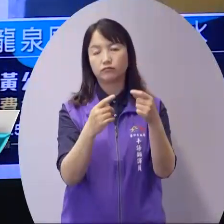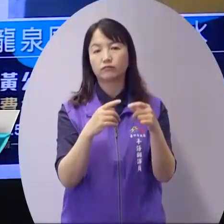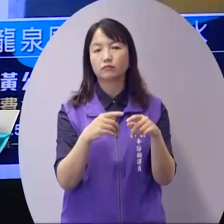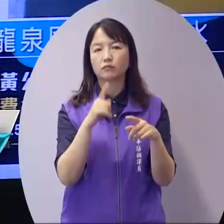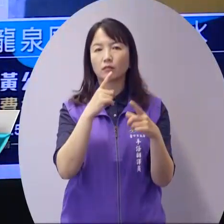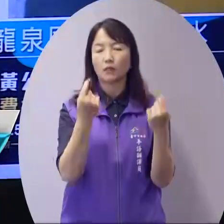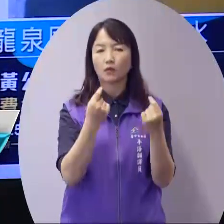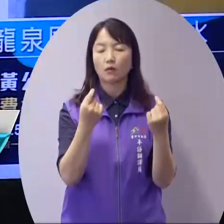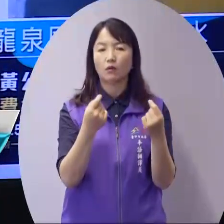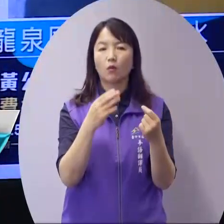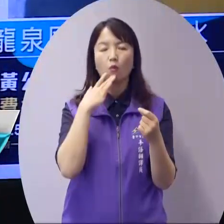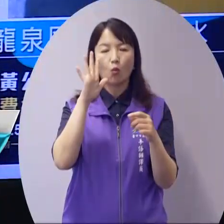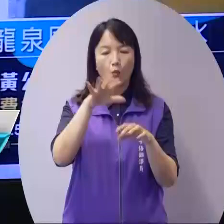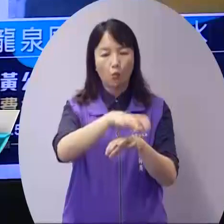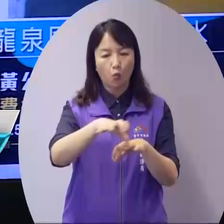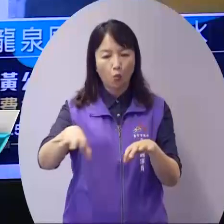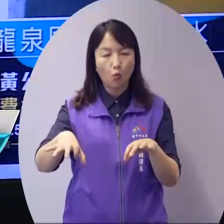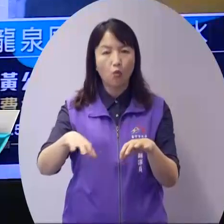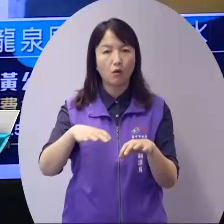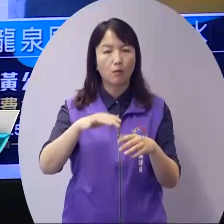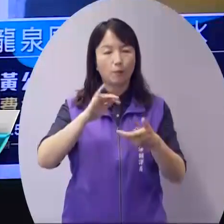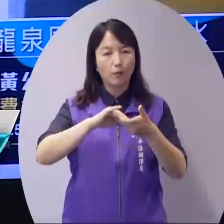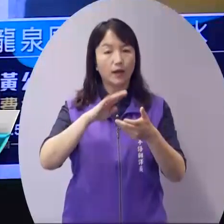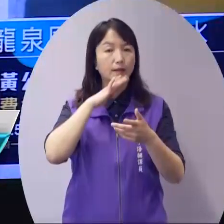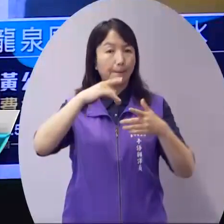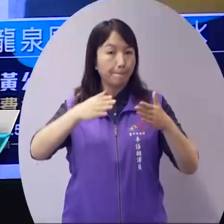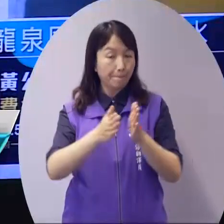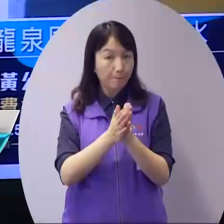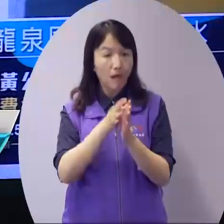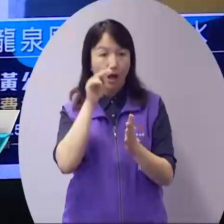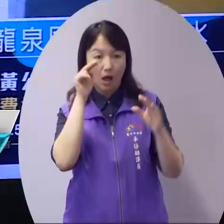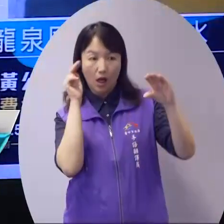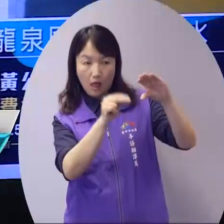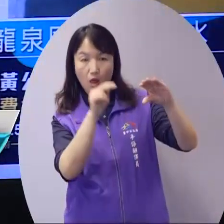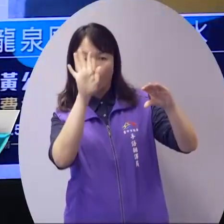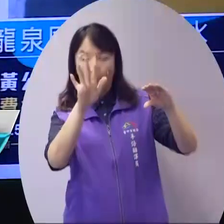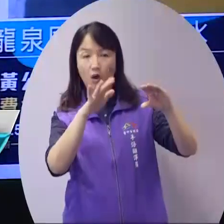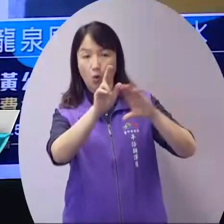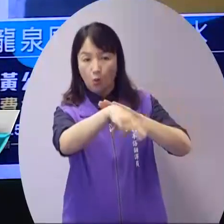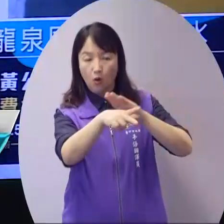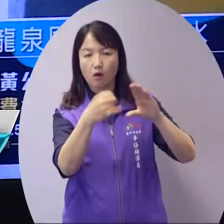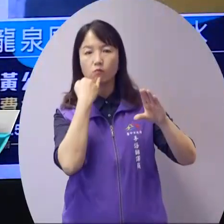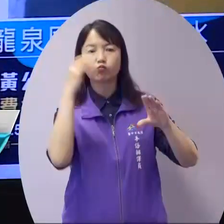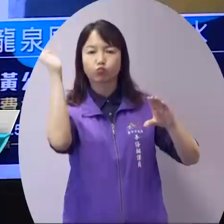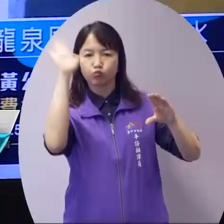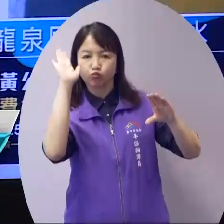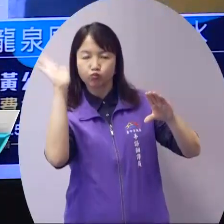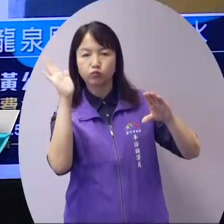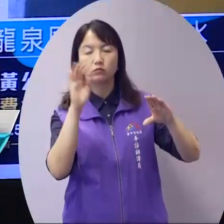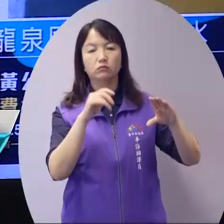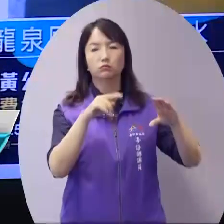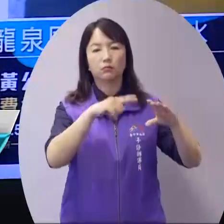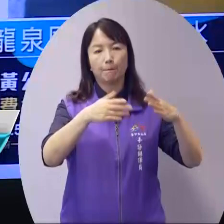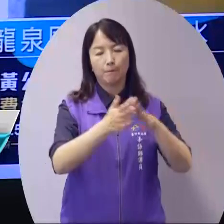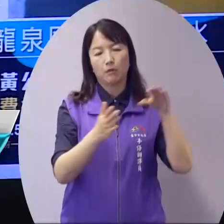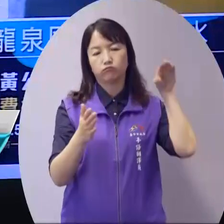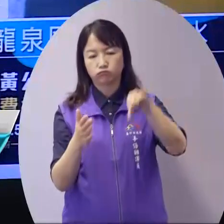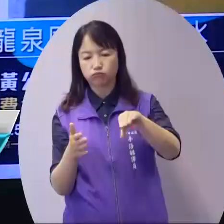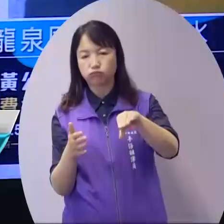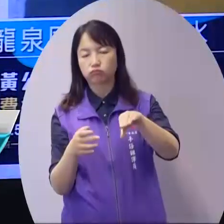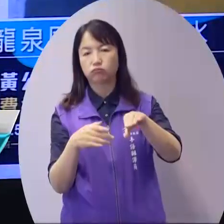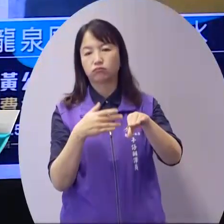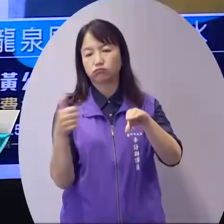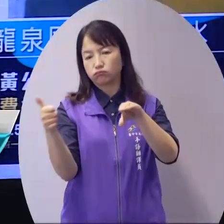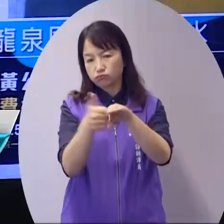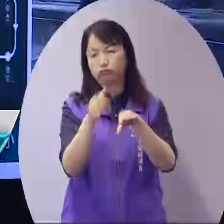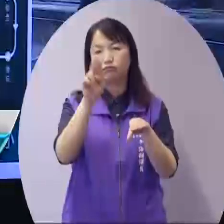报过，有些区块事实上它是可以随招随停，在那个区块里面看到这个车，只要跟它招手一下，它就会停下来载